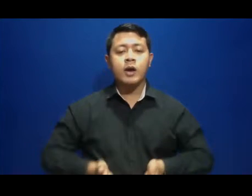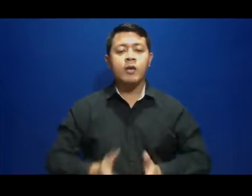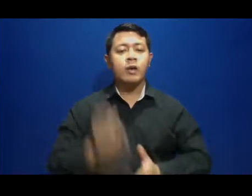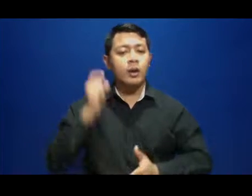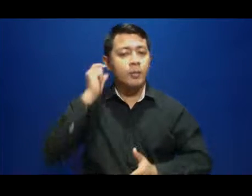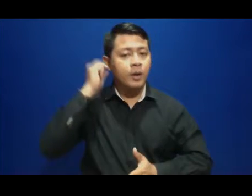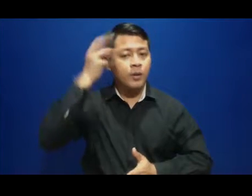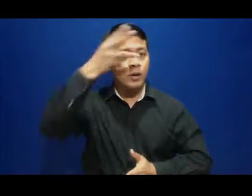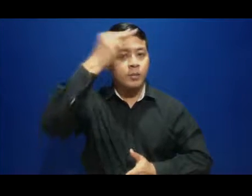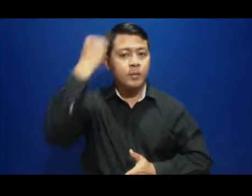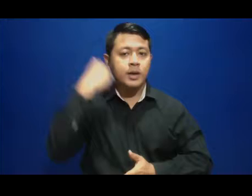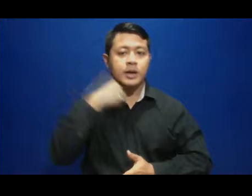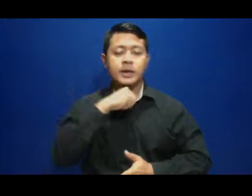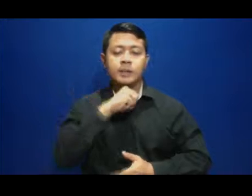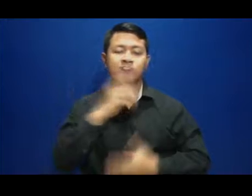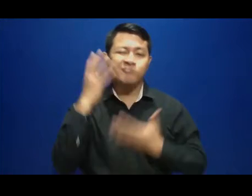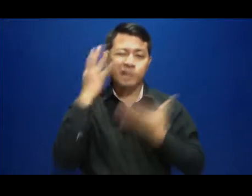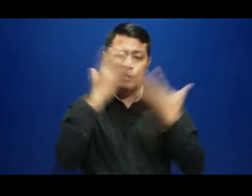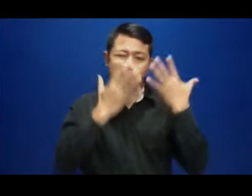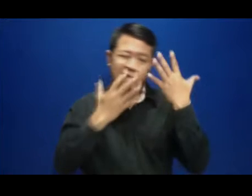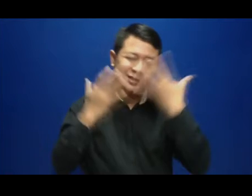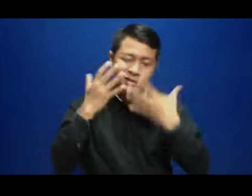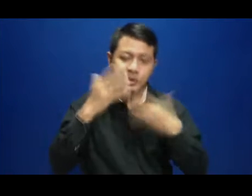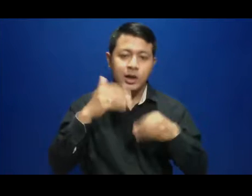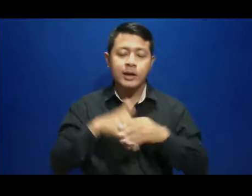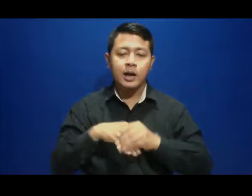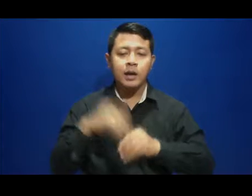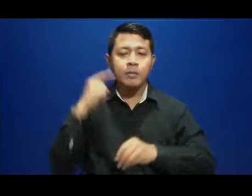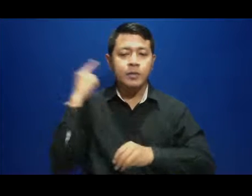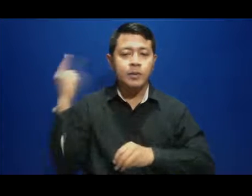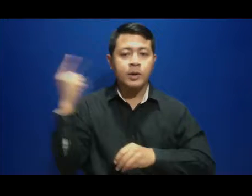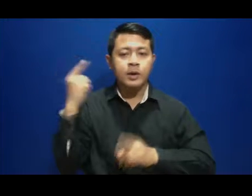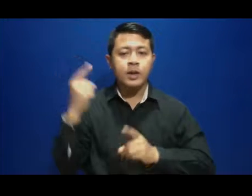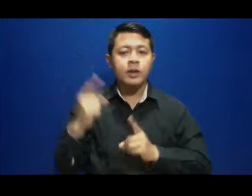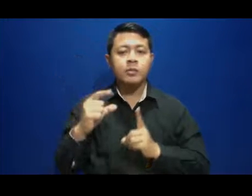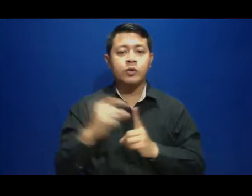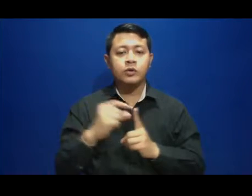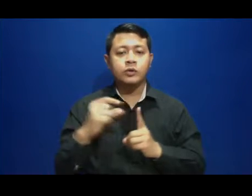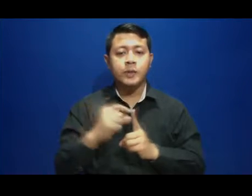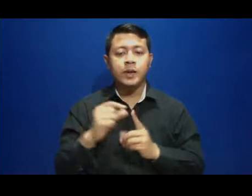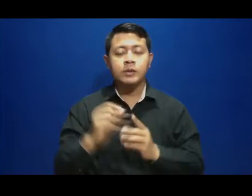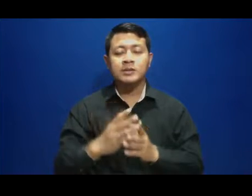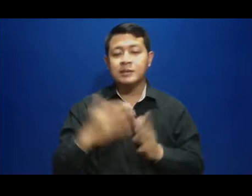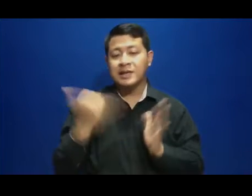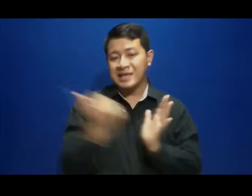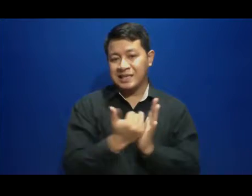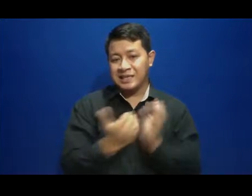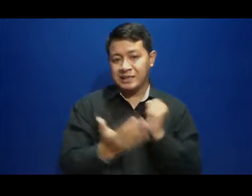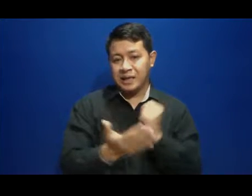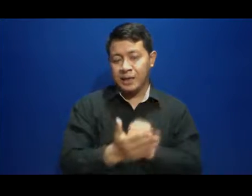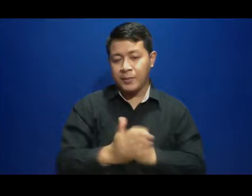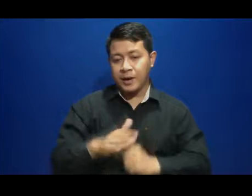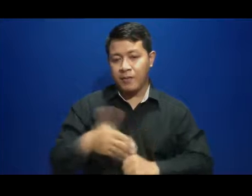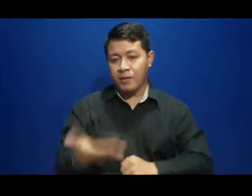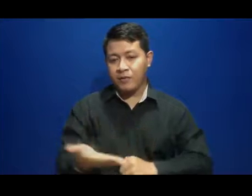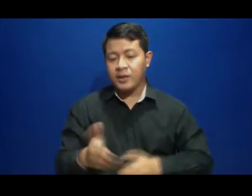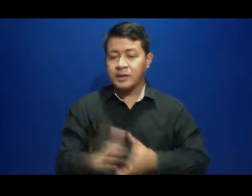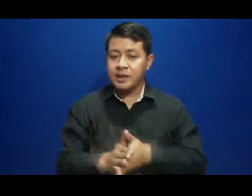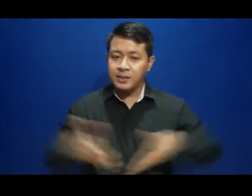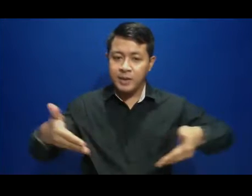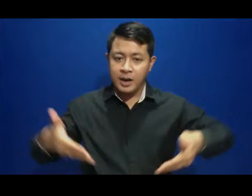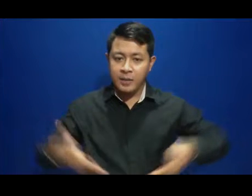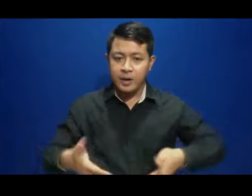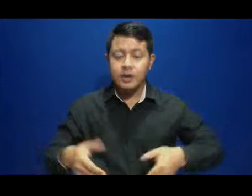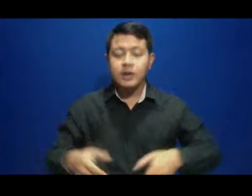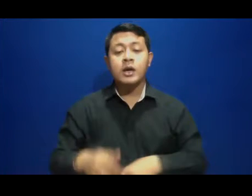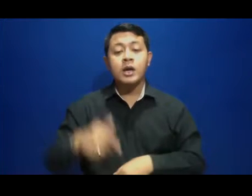Maria, yang menderita sengsara dalam pemerintahan Pontius Pilatus, disalibkan, wafat dan